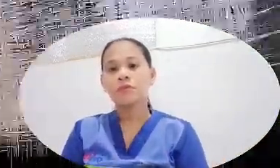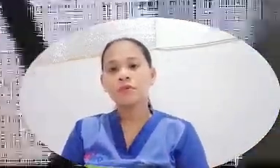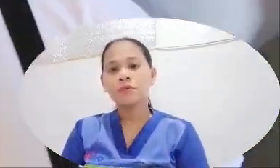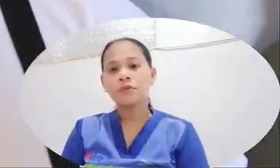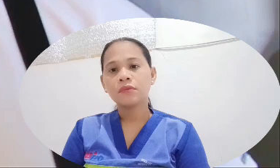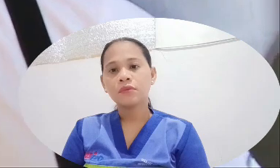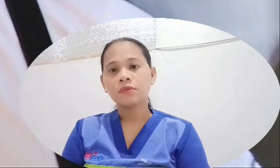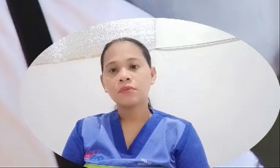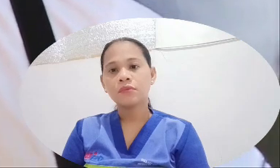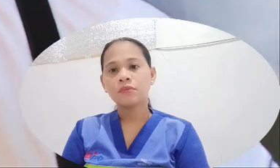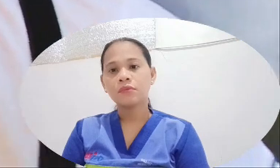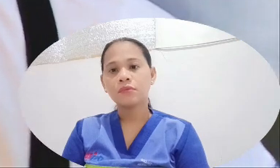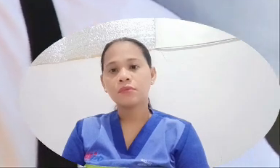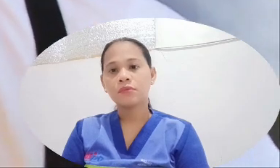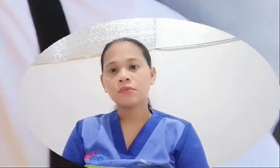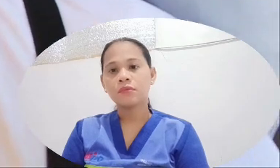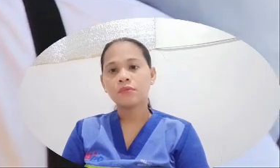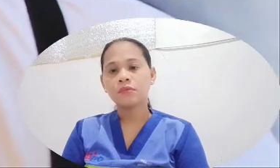Huwag niyo akong asarin.